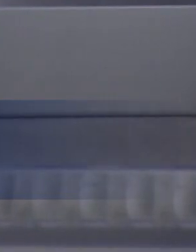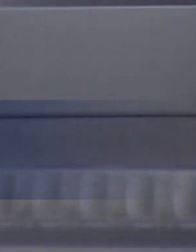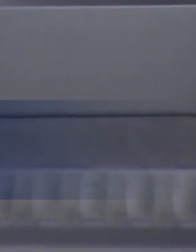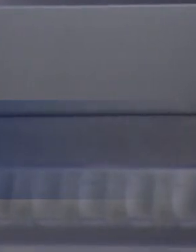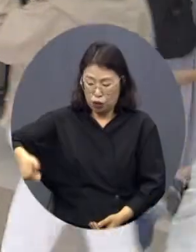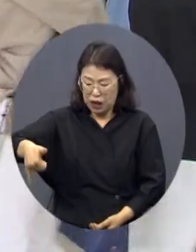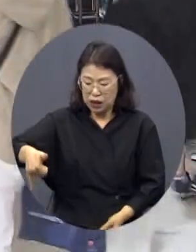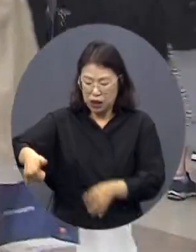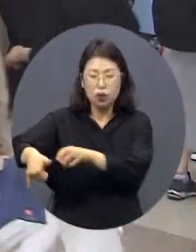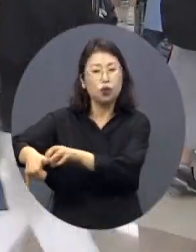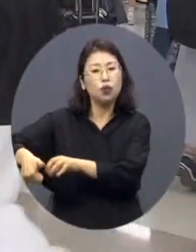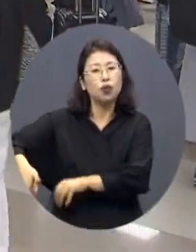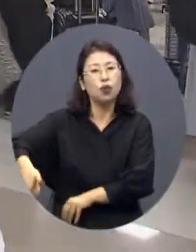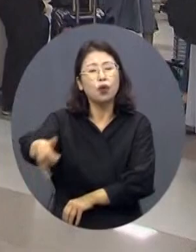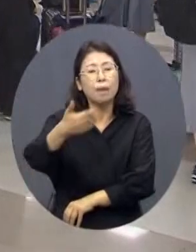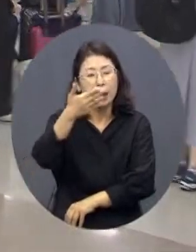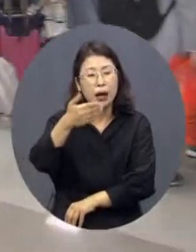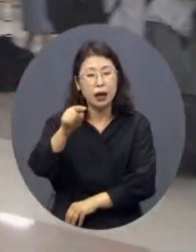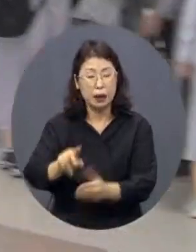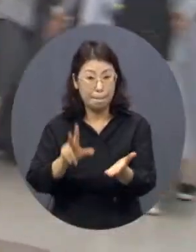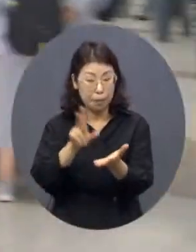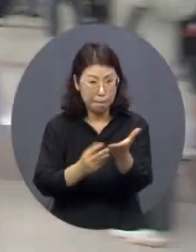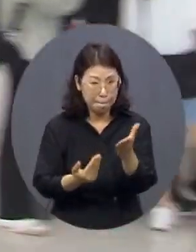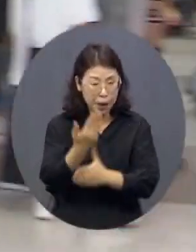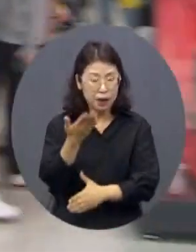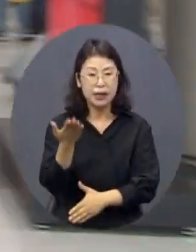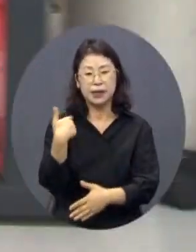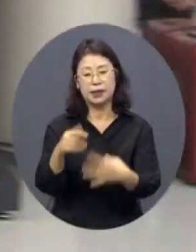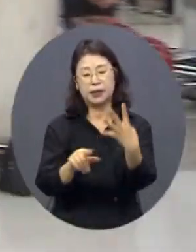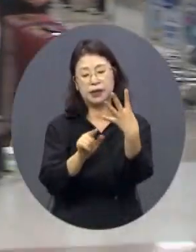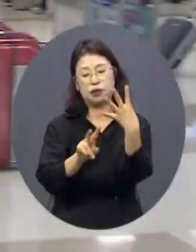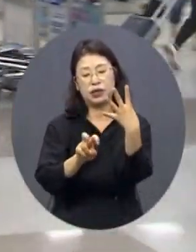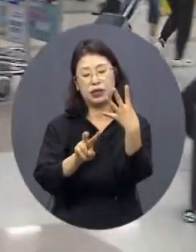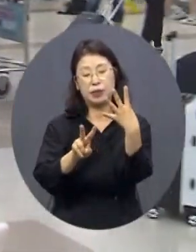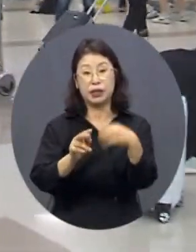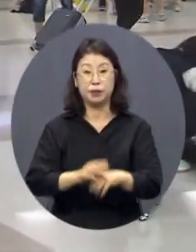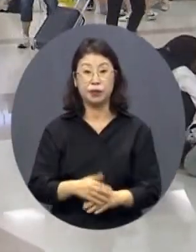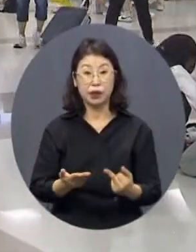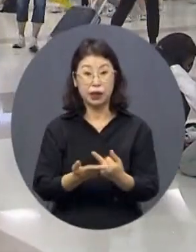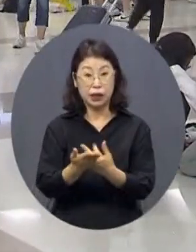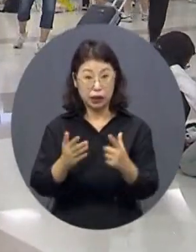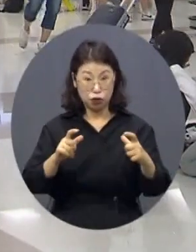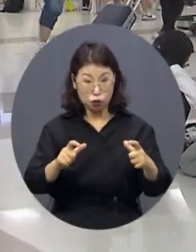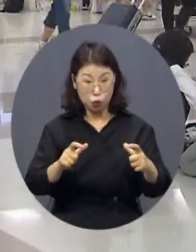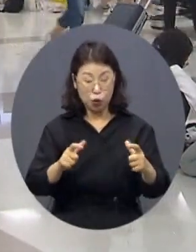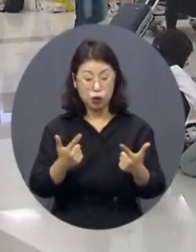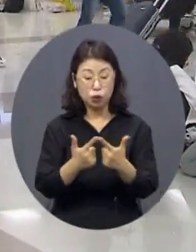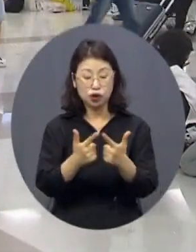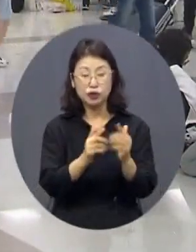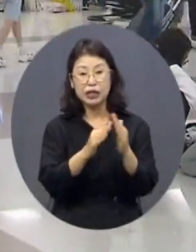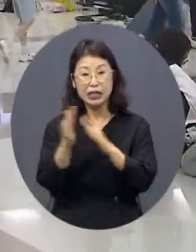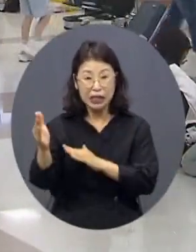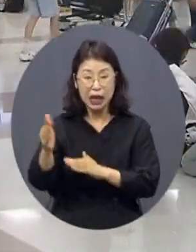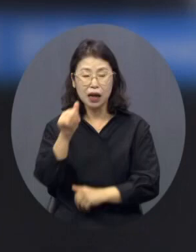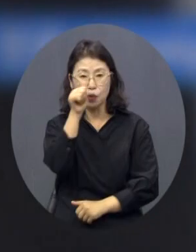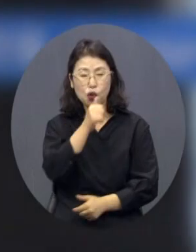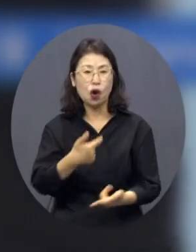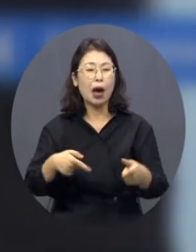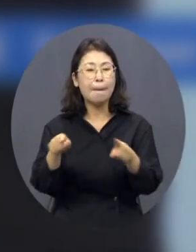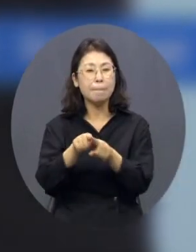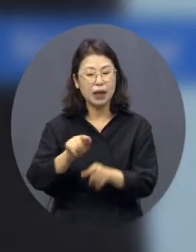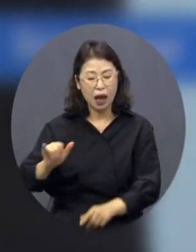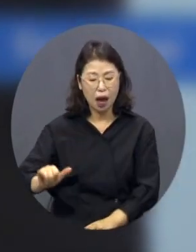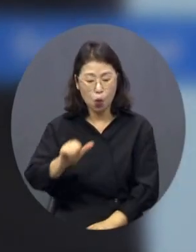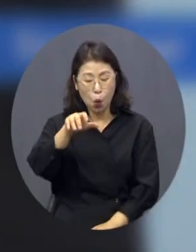거예요. 고양이 난동 사건이 난 건 지난달 22일. 제주에서 부산으로 이사를 가며 데리고 가던 고양이가